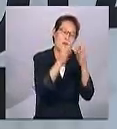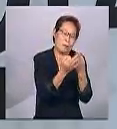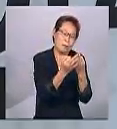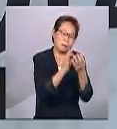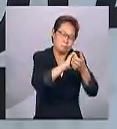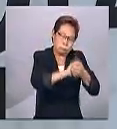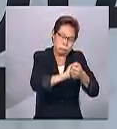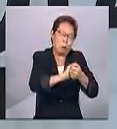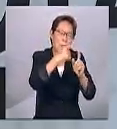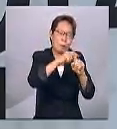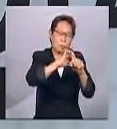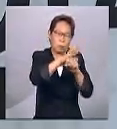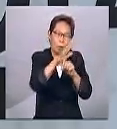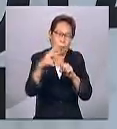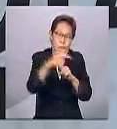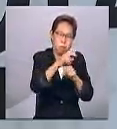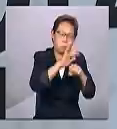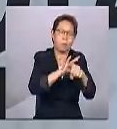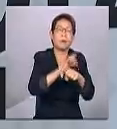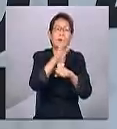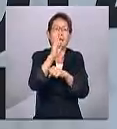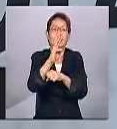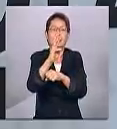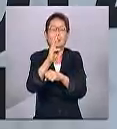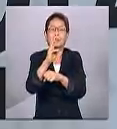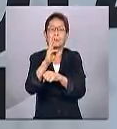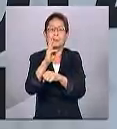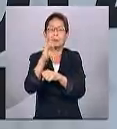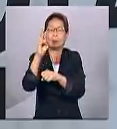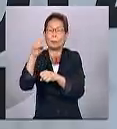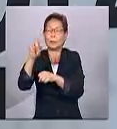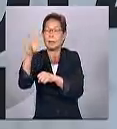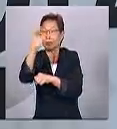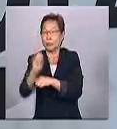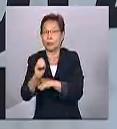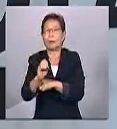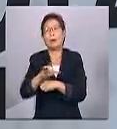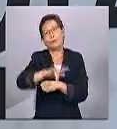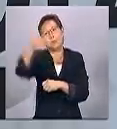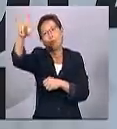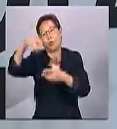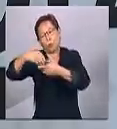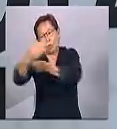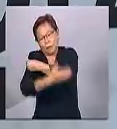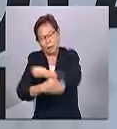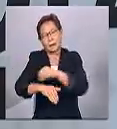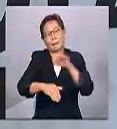COVID-19. 6 kes 4.3% dengan sejarah melawat ke luar negara dan 4